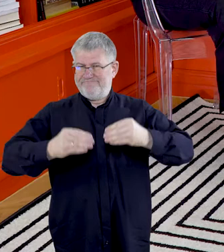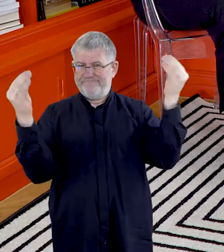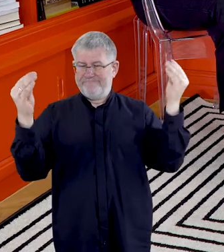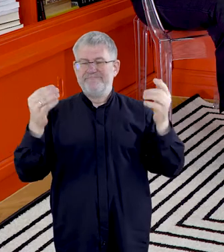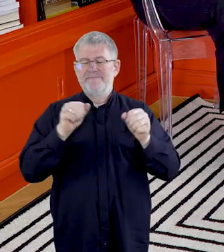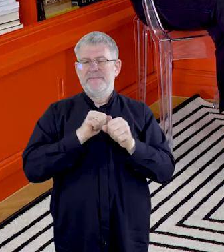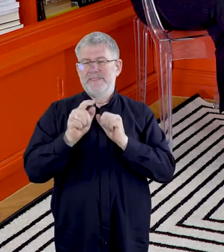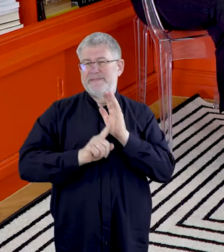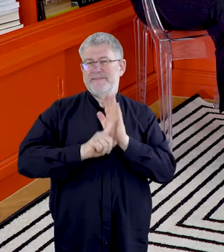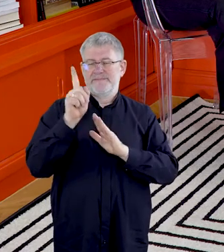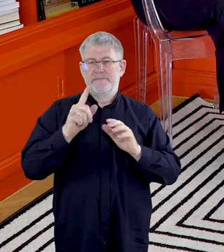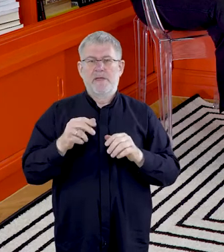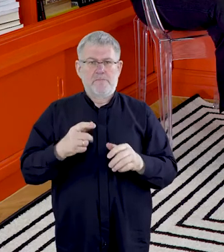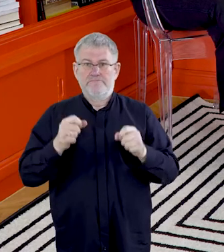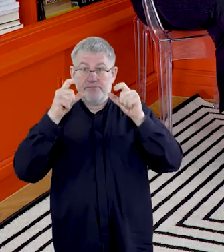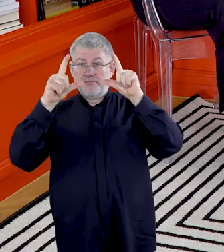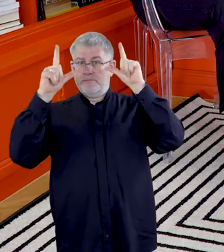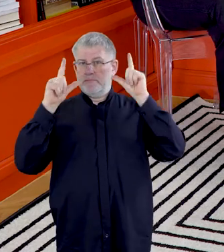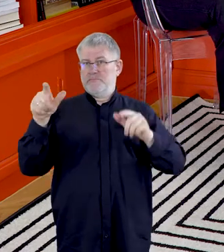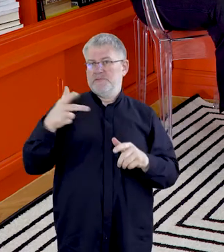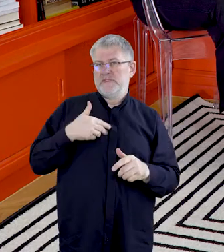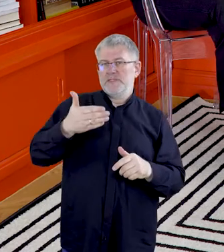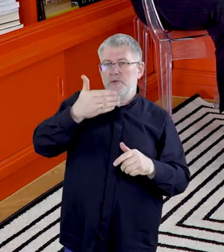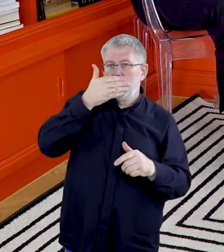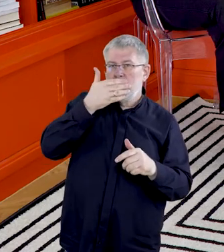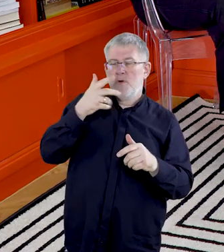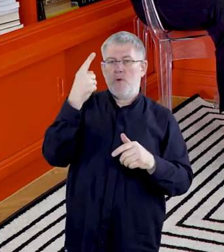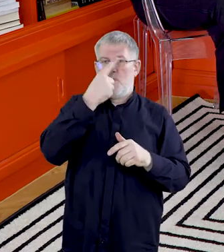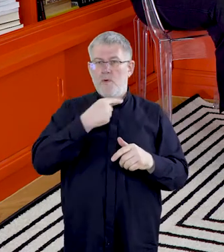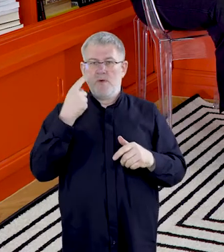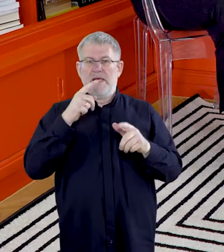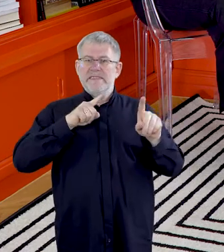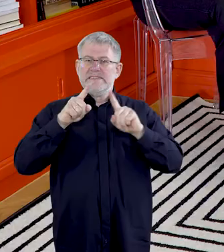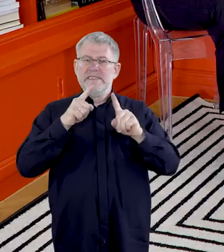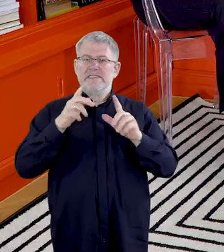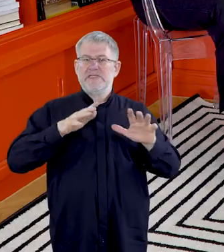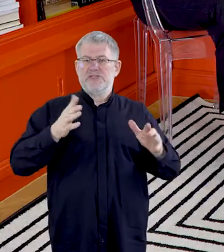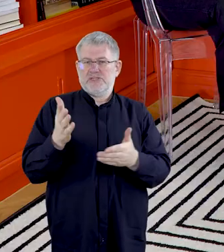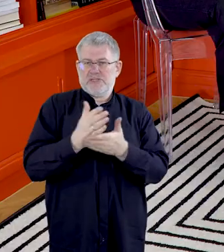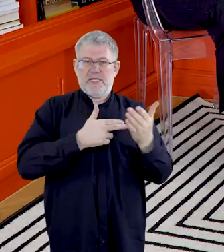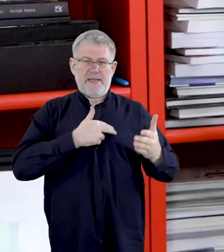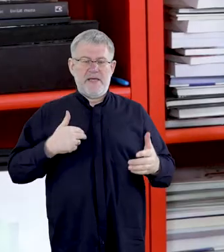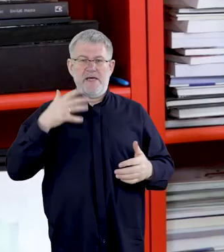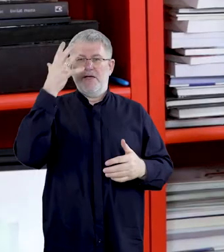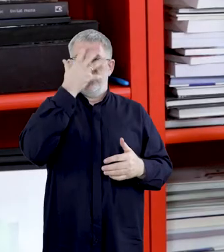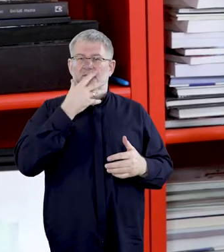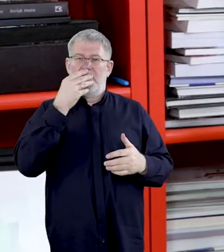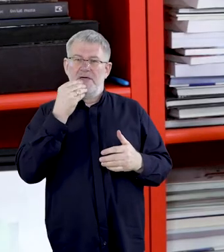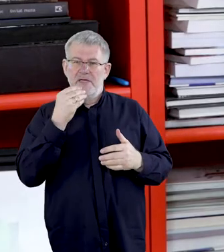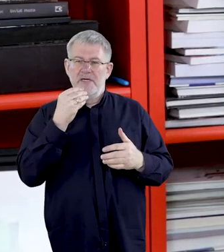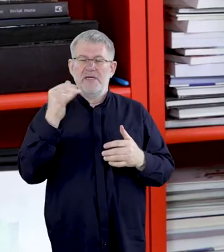Mnie bardzo zaskoczyłaś, bo ja byłam przekonana, że jednak zasłonięcie ust, czyli bardzo znacznej części naszej twarzy,